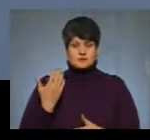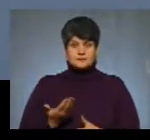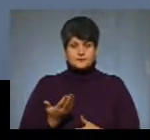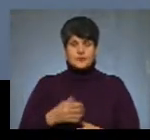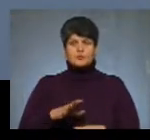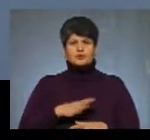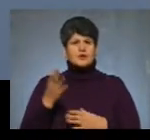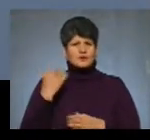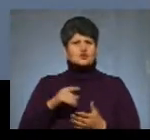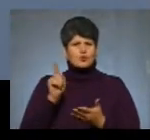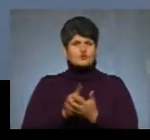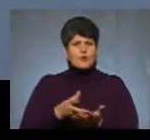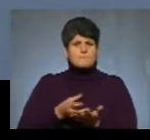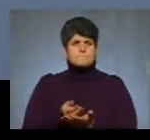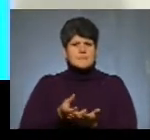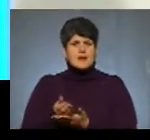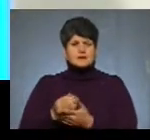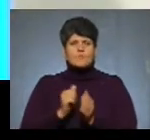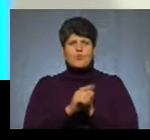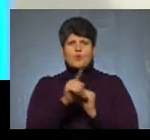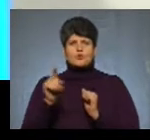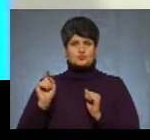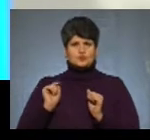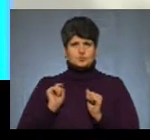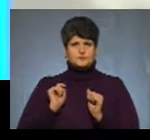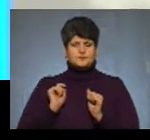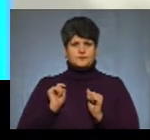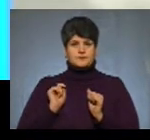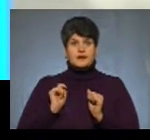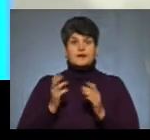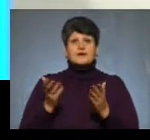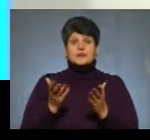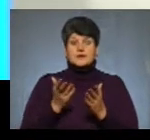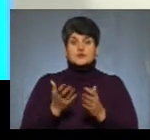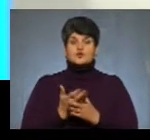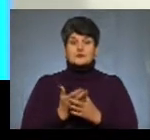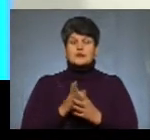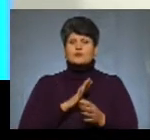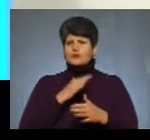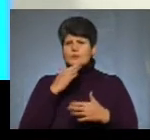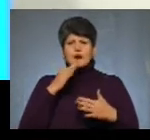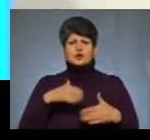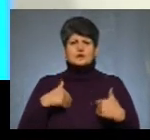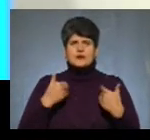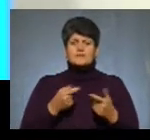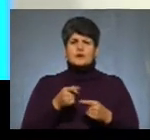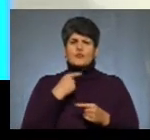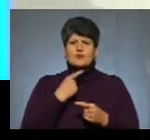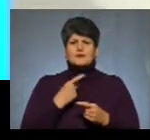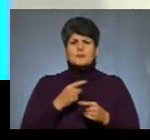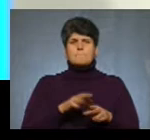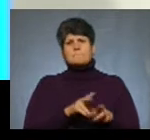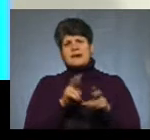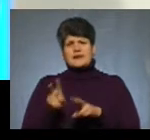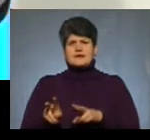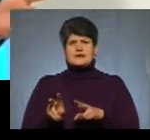була обов'язкова плата по кожному виду платежу. І десь субсидія, дуже багато було звернень людей, що вони казали, що перекиньте